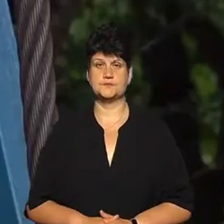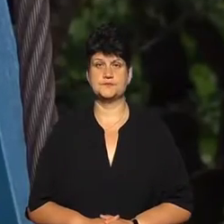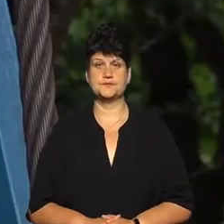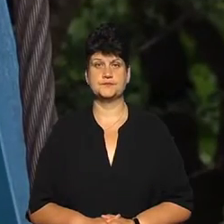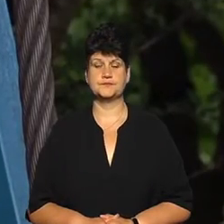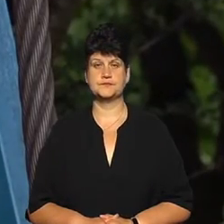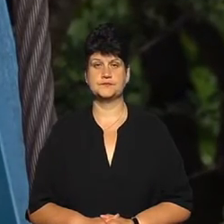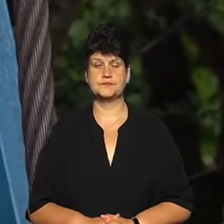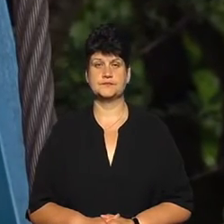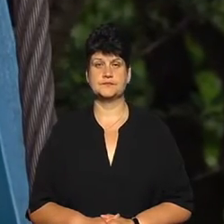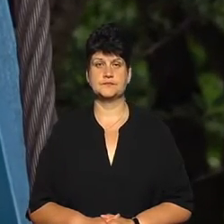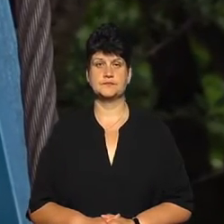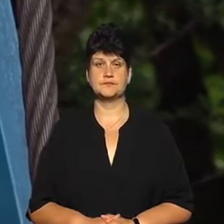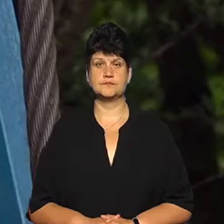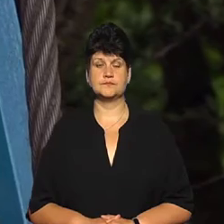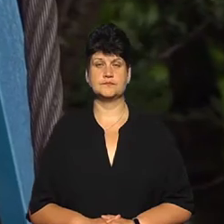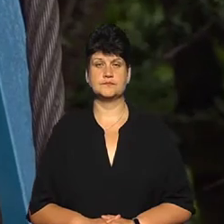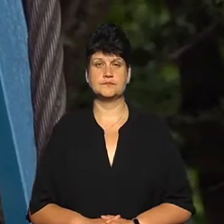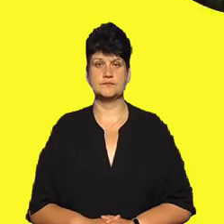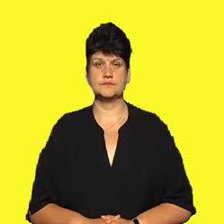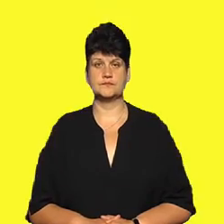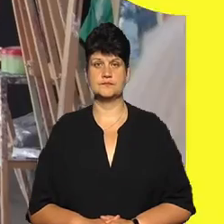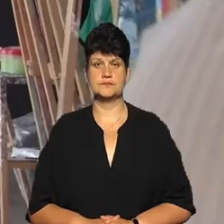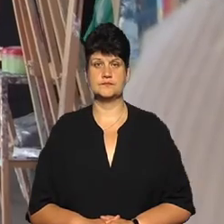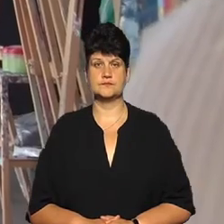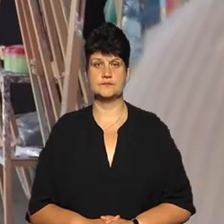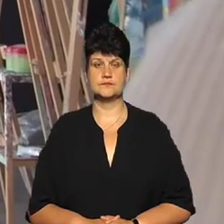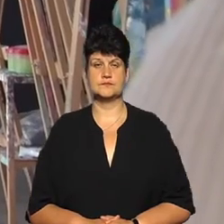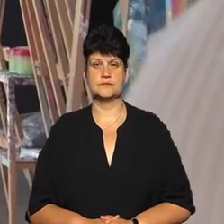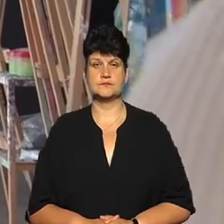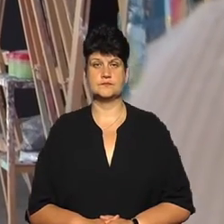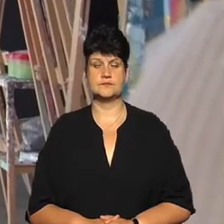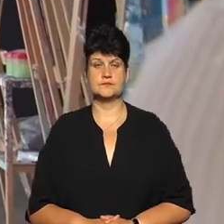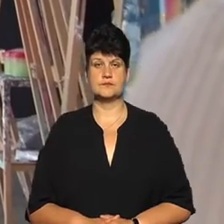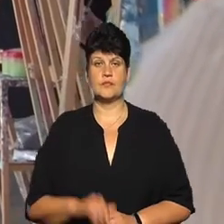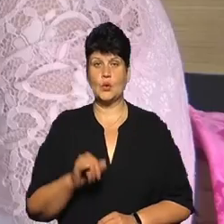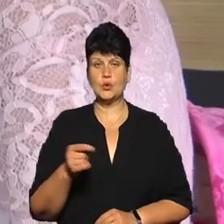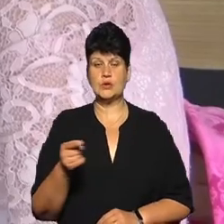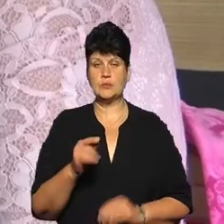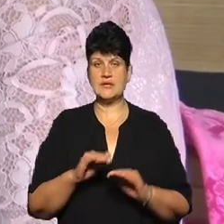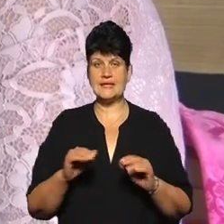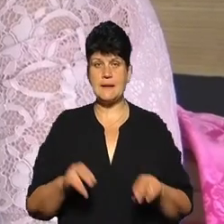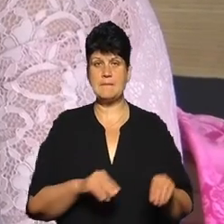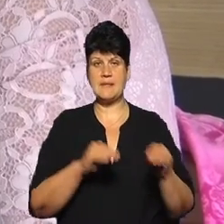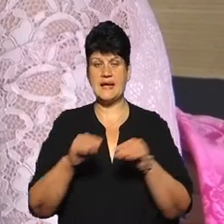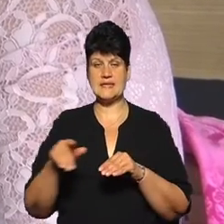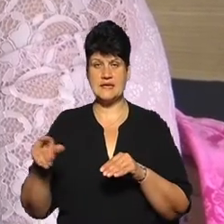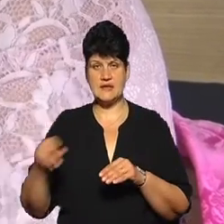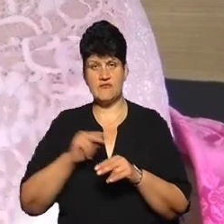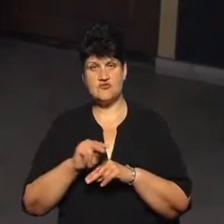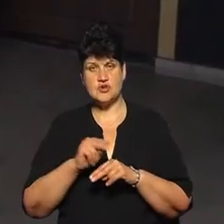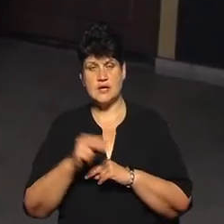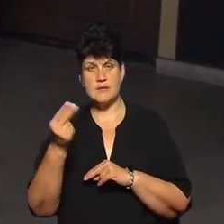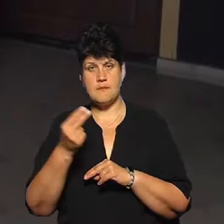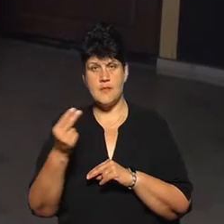Прокопів, Василь Панчук. Новини на Суспільному. Тернопіль. У Тернополі дітей-переселенців вчать малювати кота Калуша в